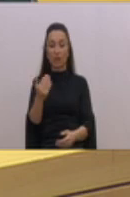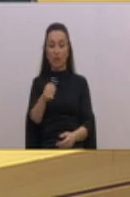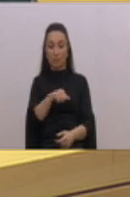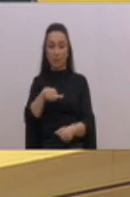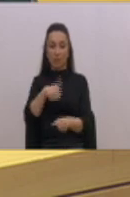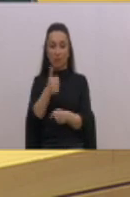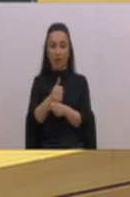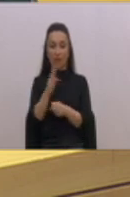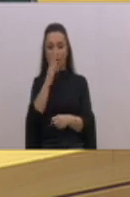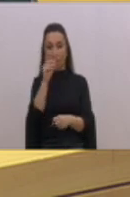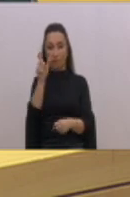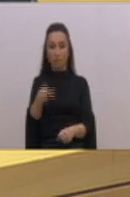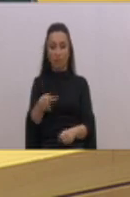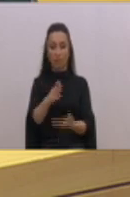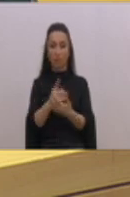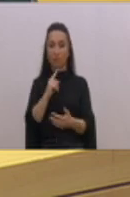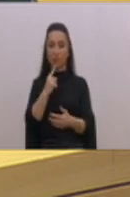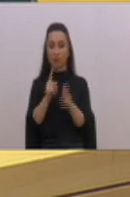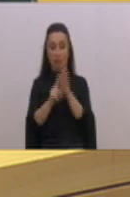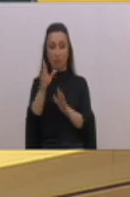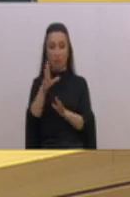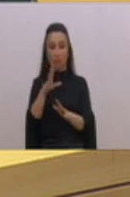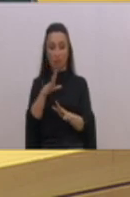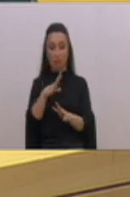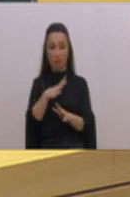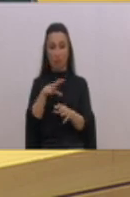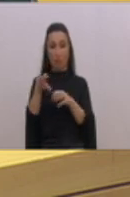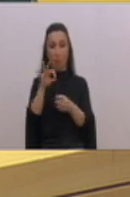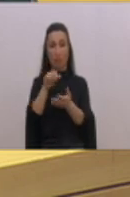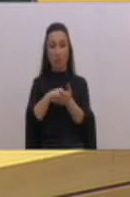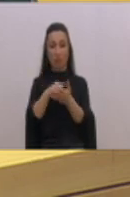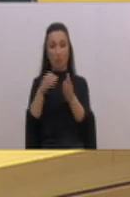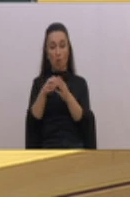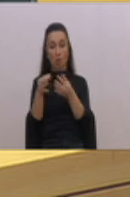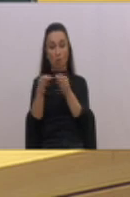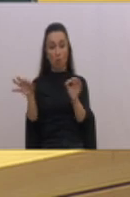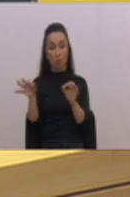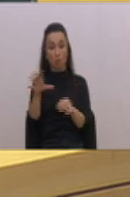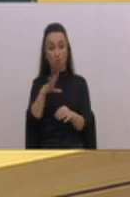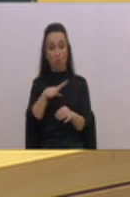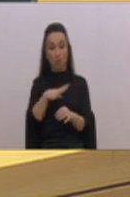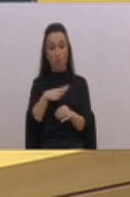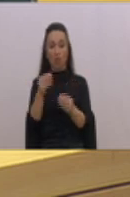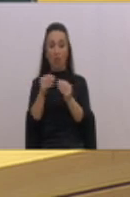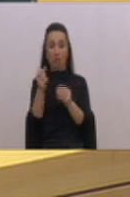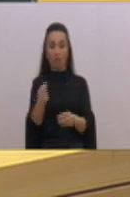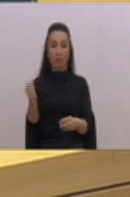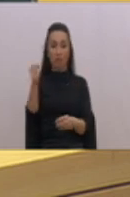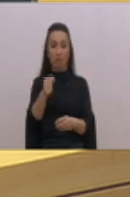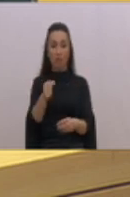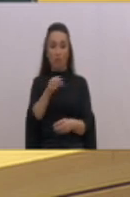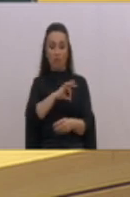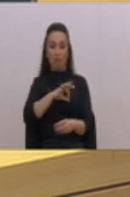ეჭვმიტანილი კორუფციაში, რომელიც ერთხელ უკვე იყავით გაშვებული კორუფციის გამო გუნდიდან და მოხსნილი, უნდა დანიშნოთ ამ